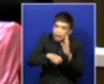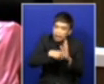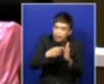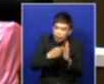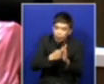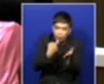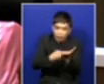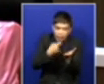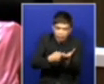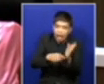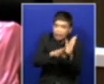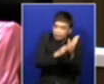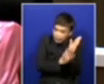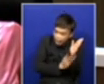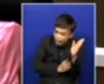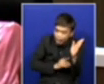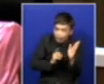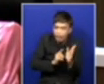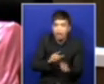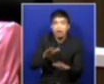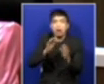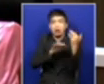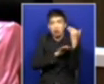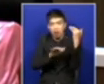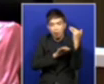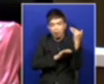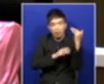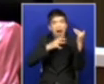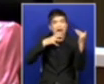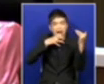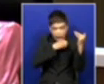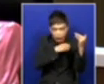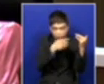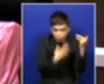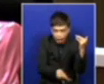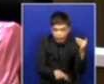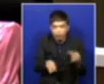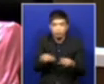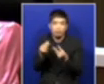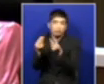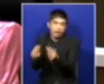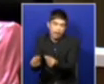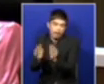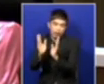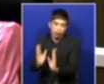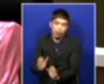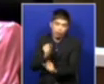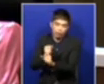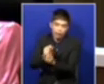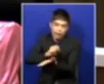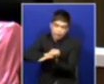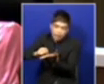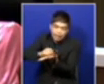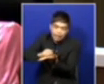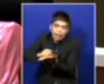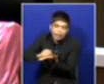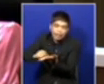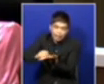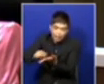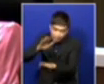มัยก็เลยต้องให้เจ้าหน้าที่เขาเนี่ยเขียนเป็นลายมือภาษาฝรั่งเขาเรียกว่าแมนน